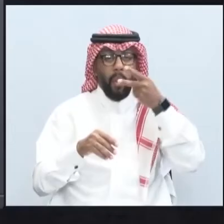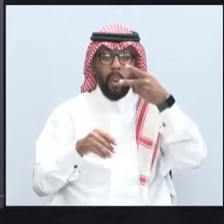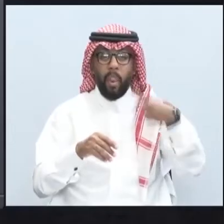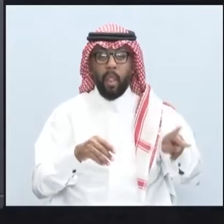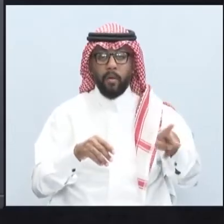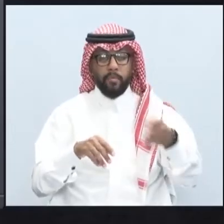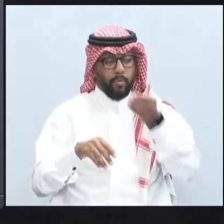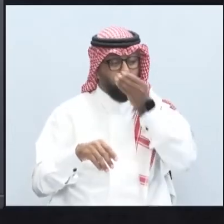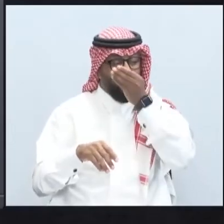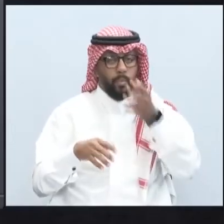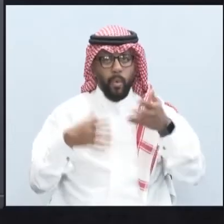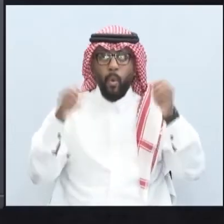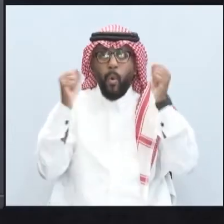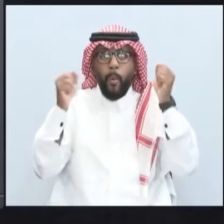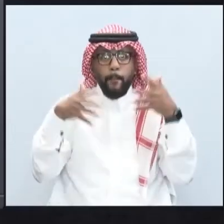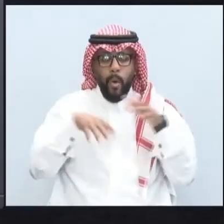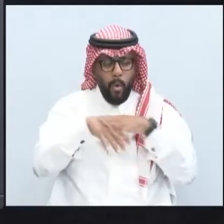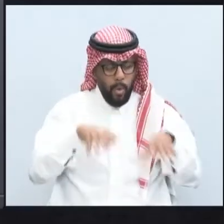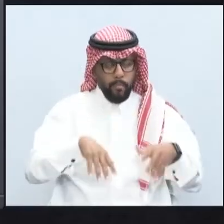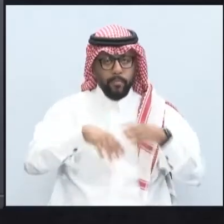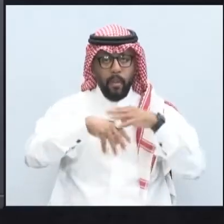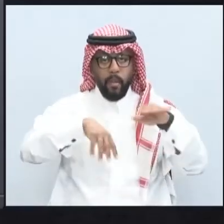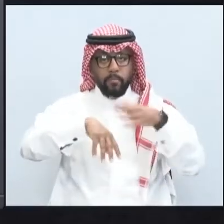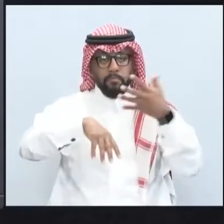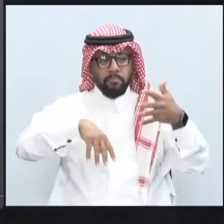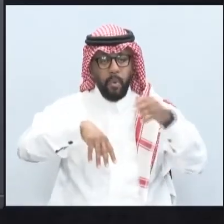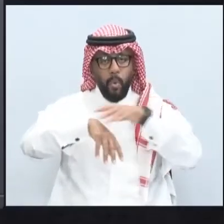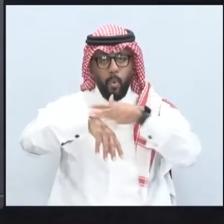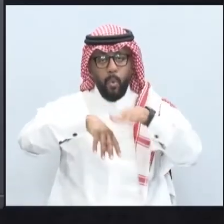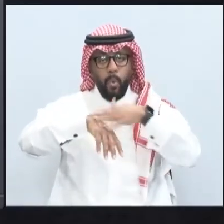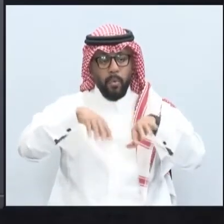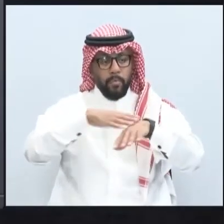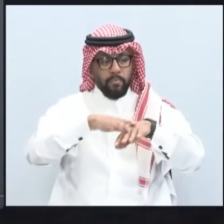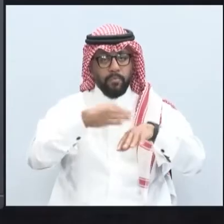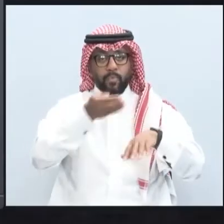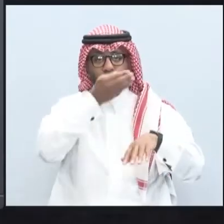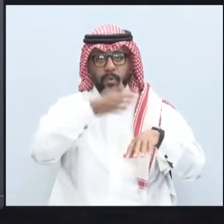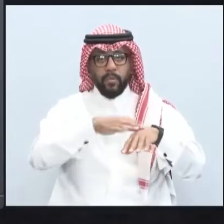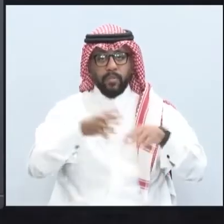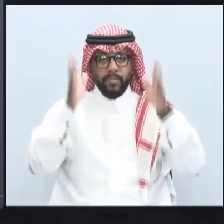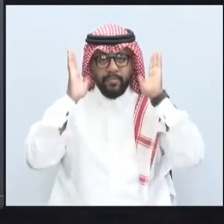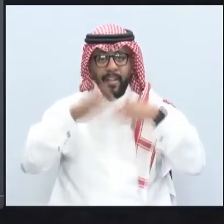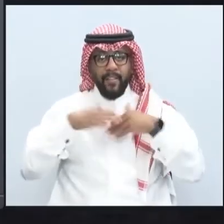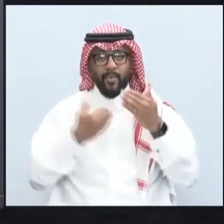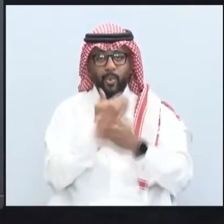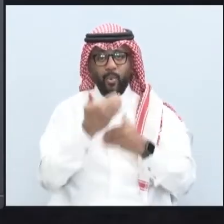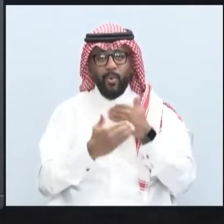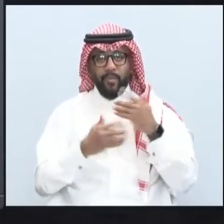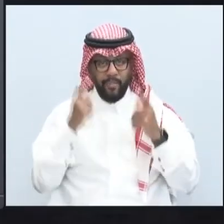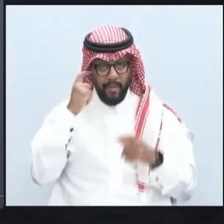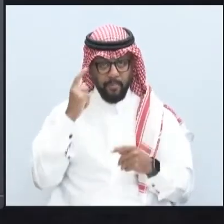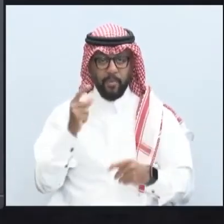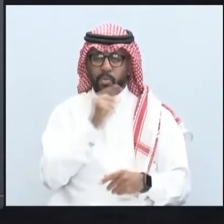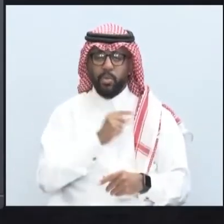المسح على الخفين والجوربين وهذا من تيسير هذه